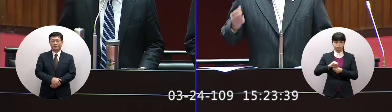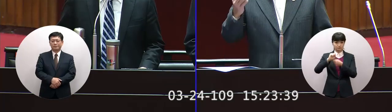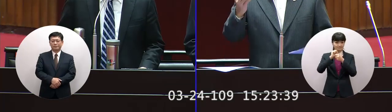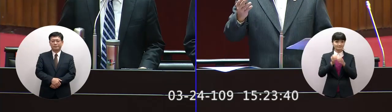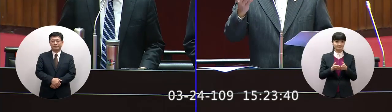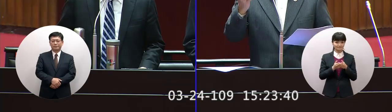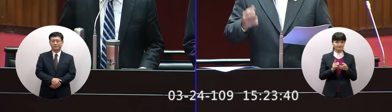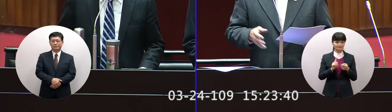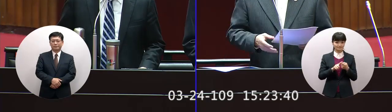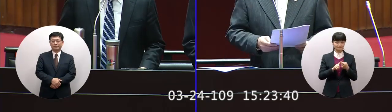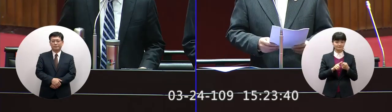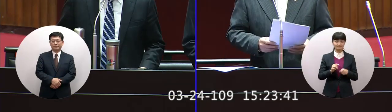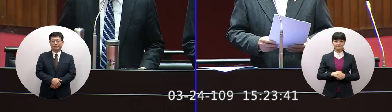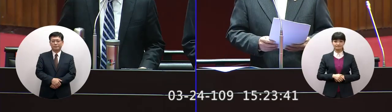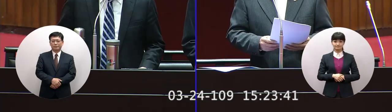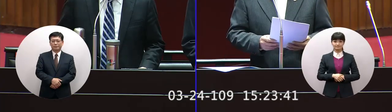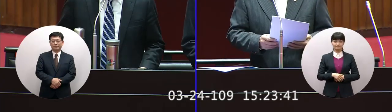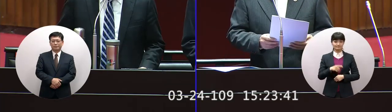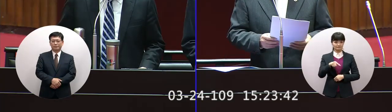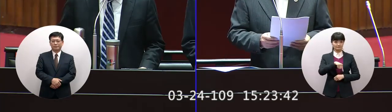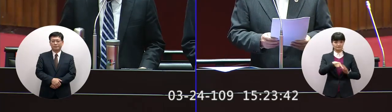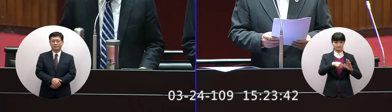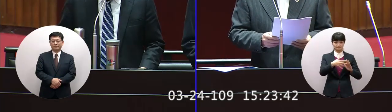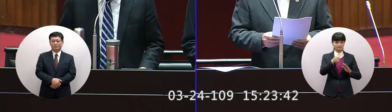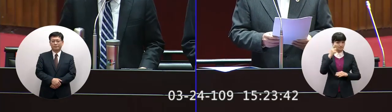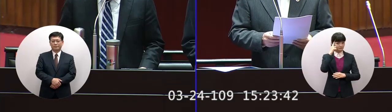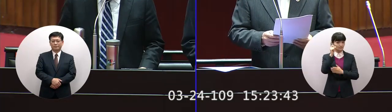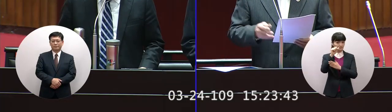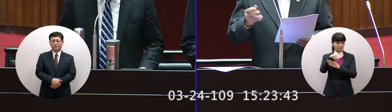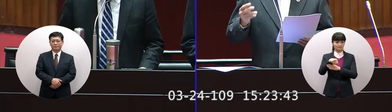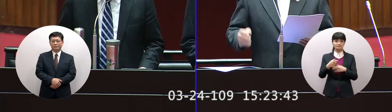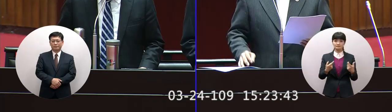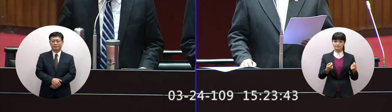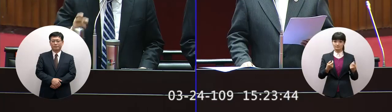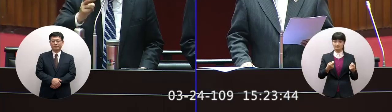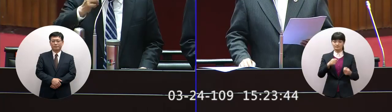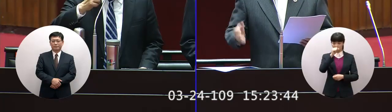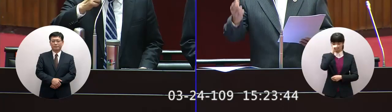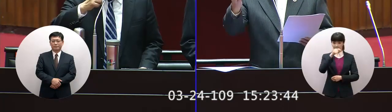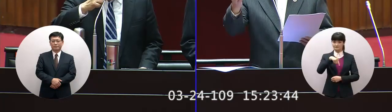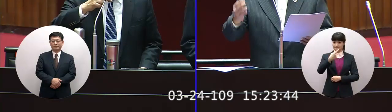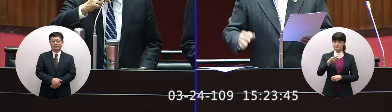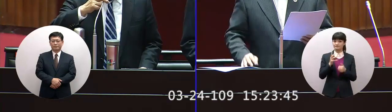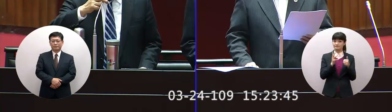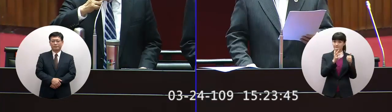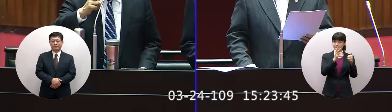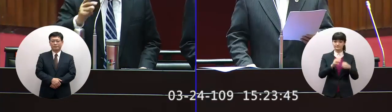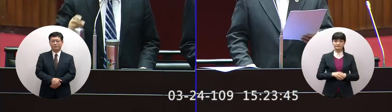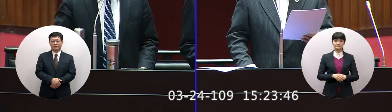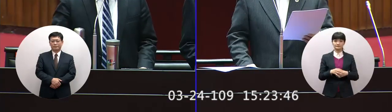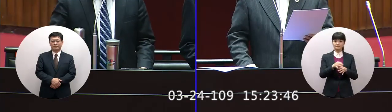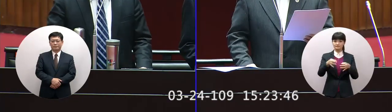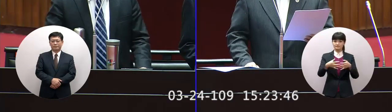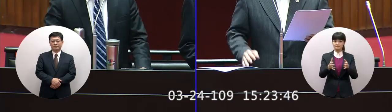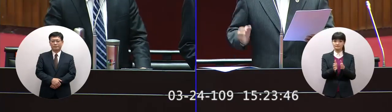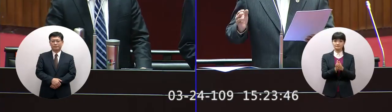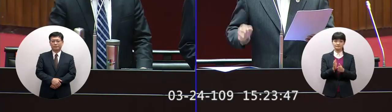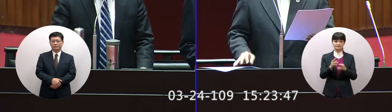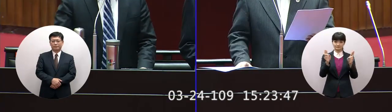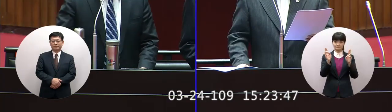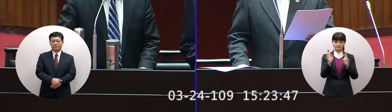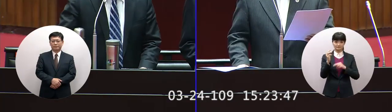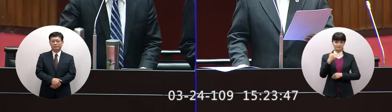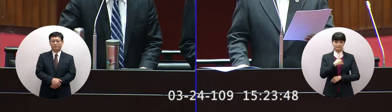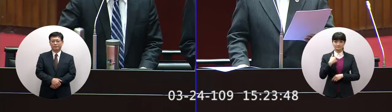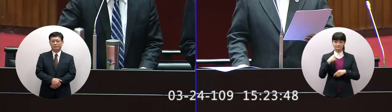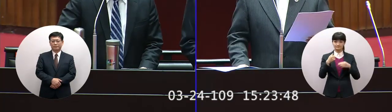好，院长既然同意这么一个能源政策，那我接着要问，从经济部能源局的一个公